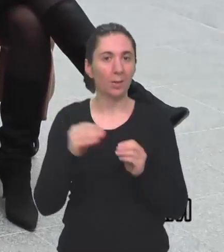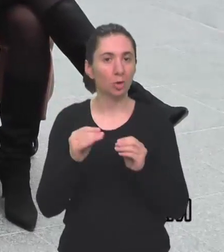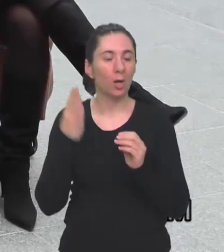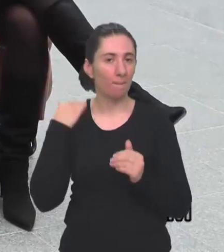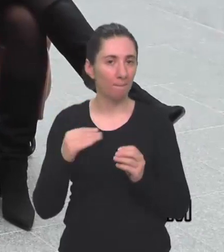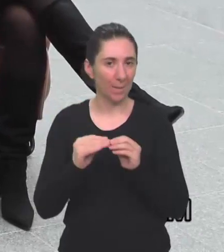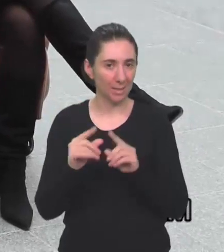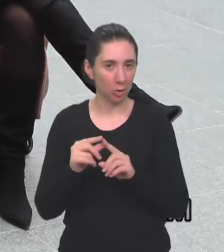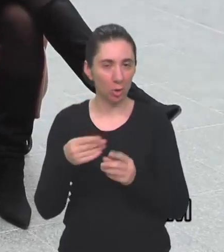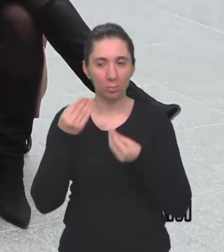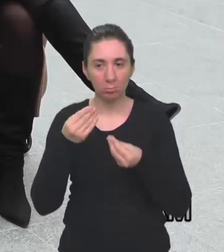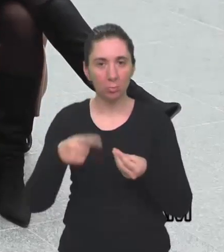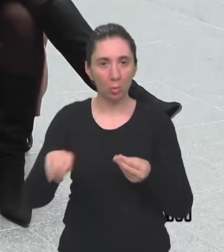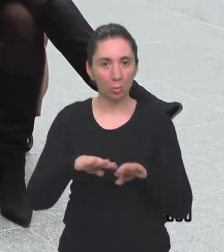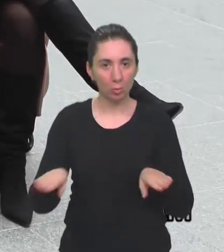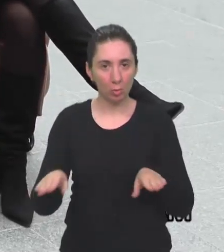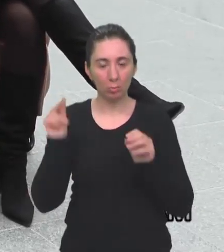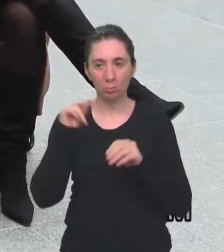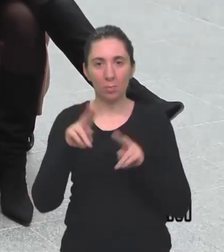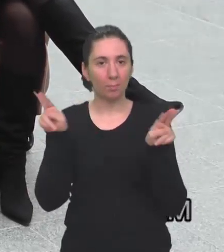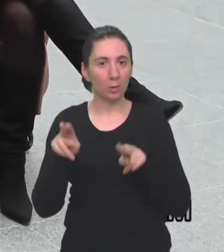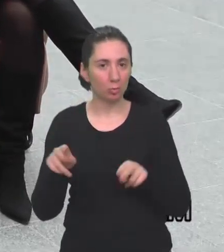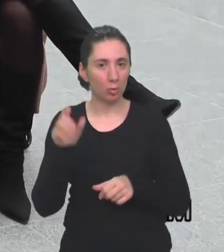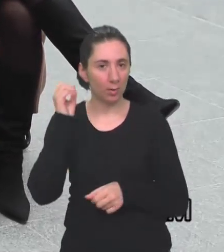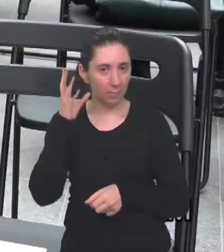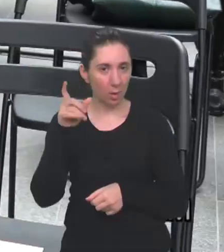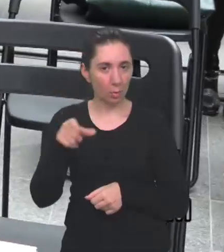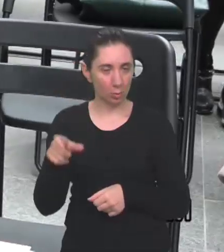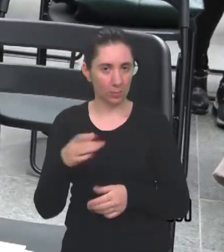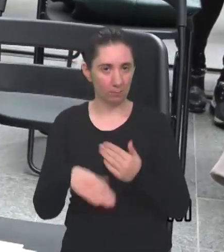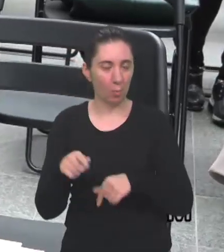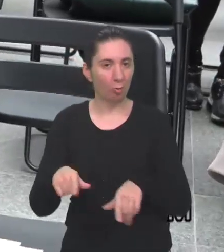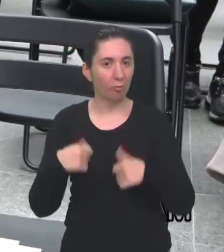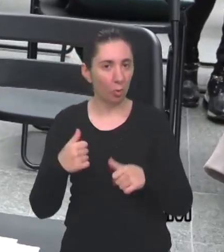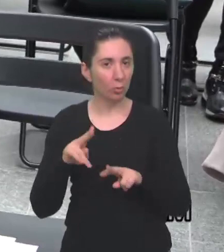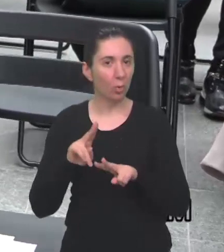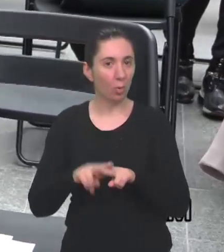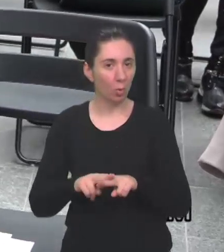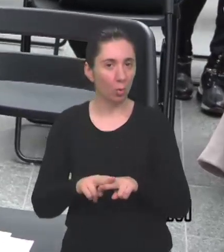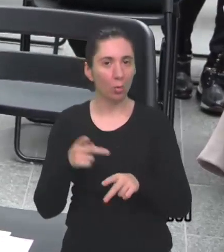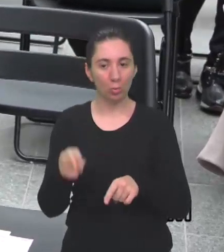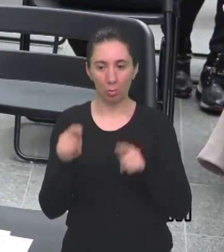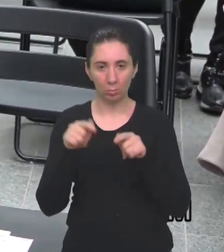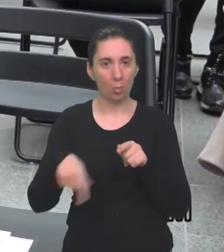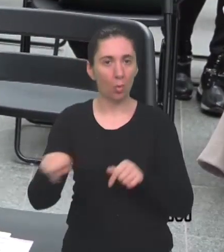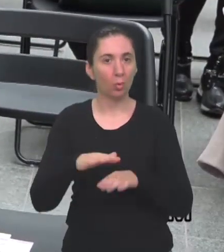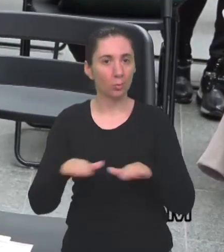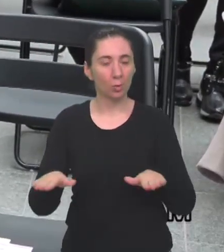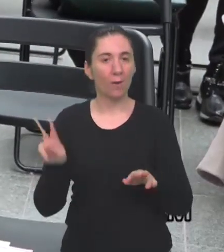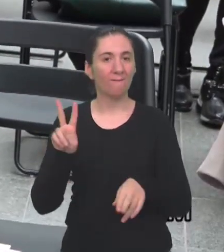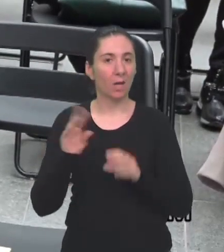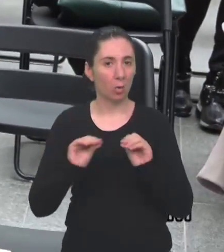Presećan objasnila je da okruglim stolom obilježavaju Međunarodni dan osoba s invaliditetom. Ove godine odlučili su da to bude upravo okrugli stol